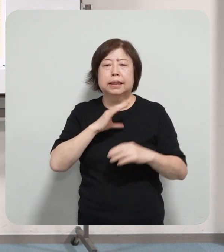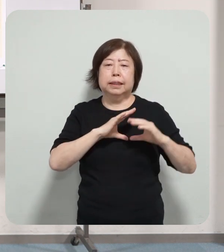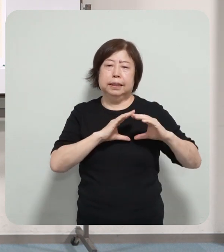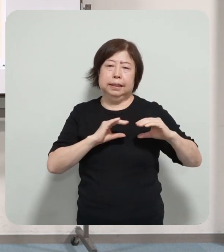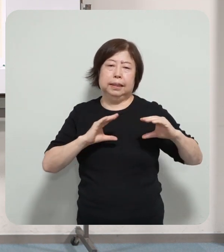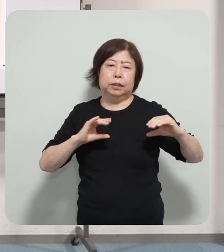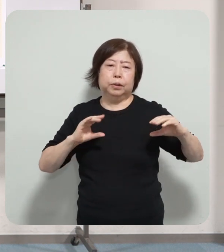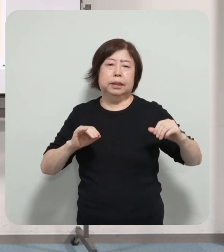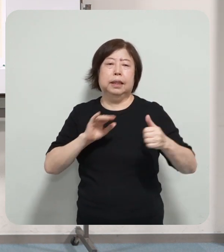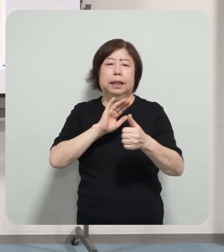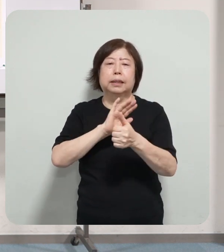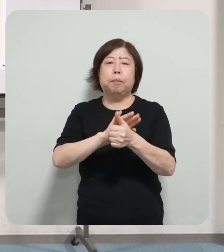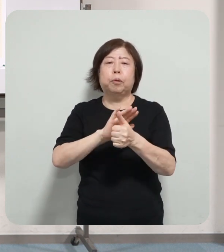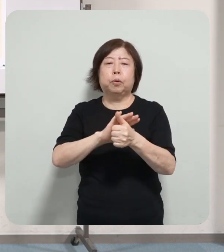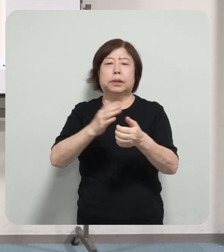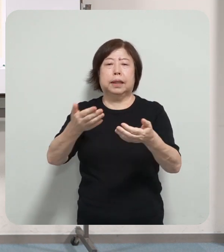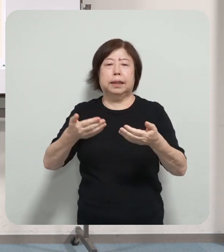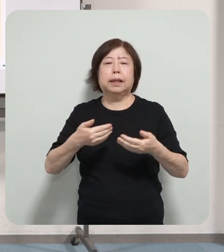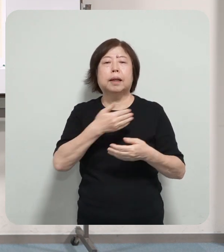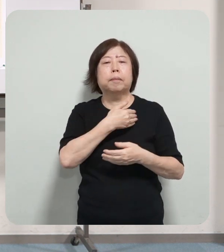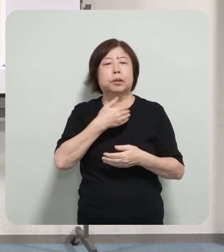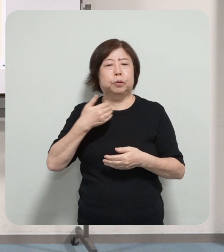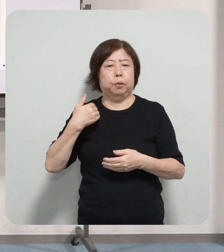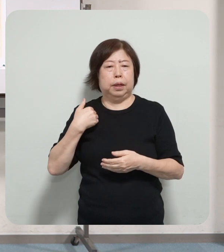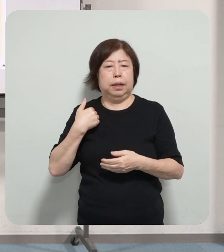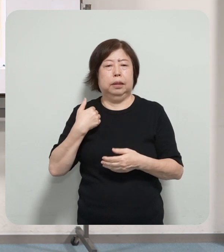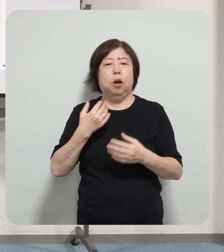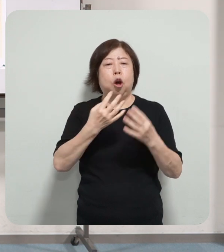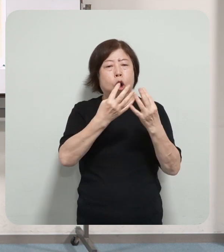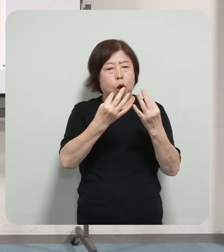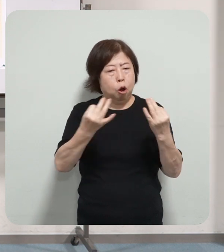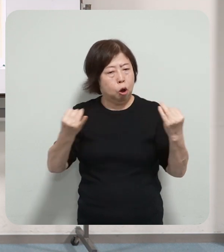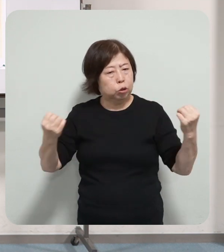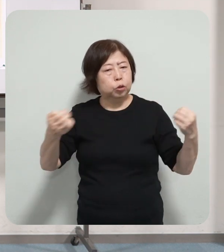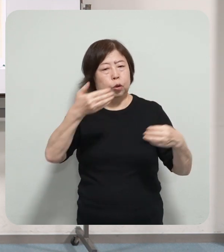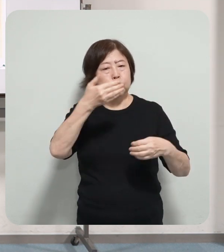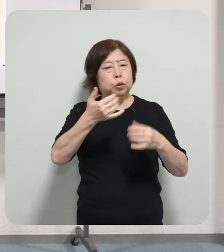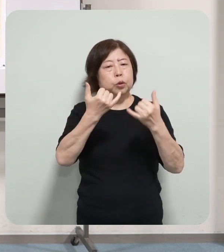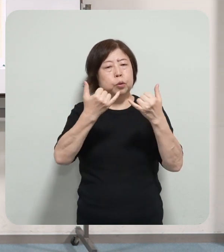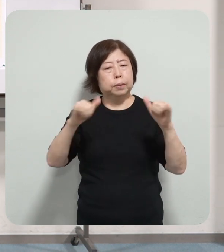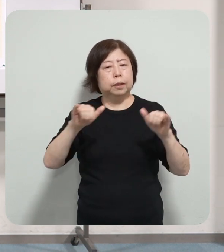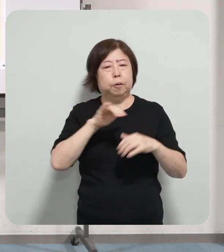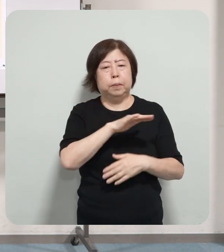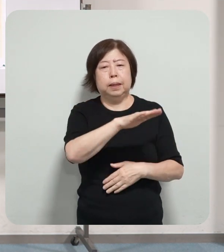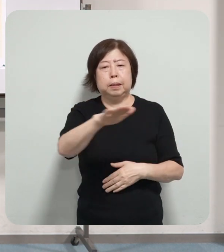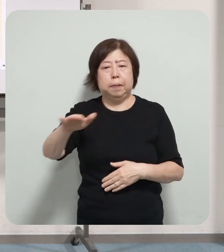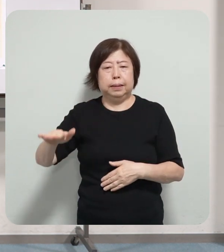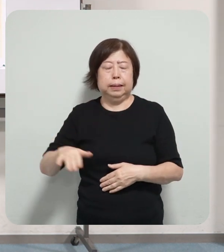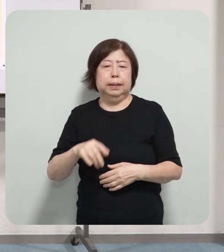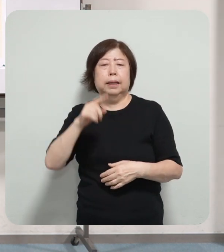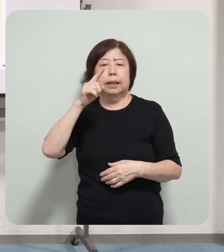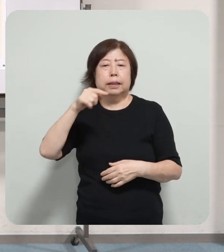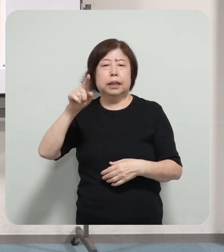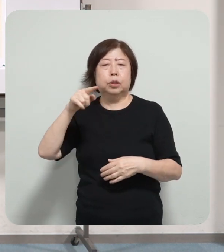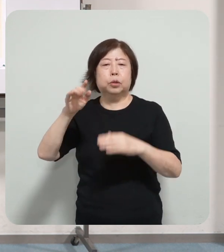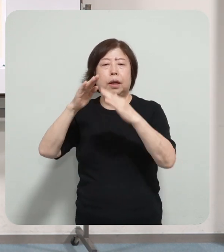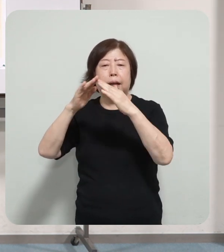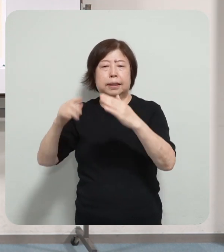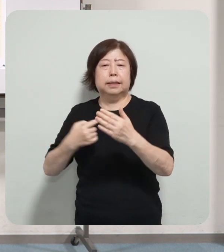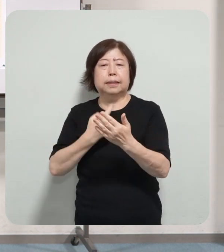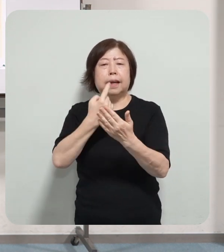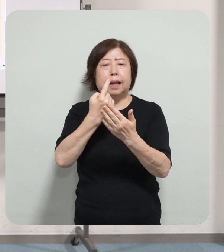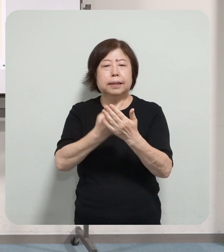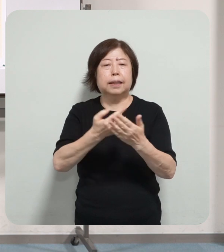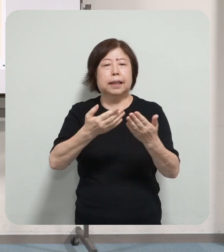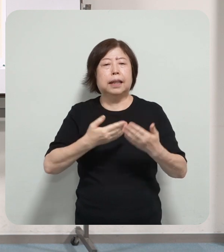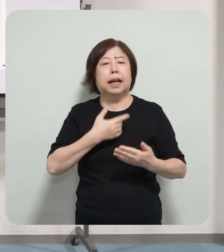ートして、いただけますので、どうぞ多くの組の皆さんが、このサポートチェック会に参加をしてい